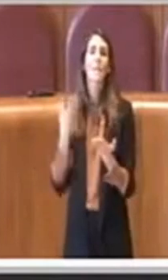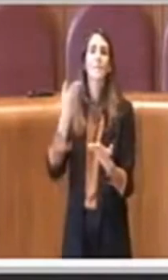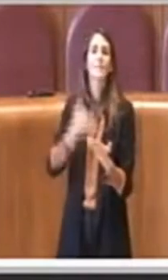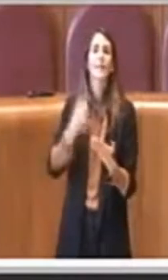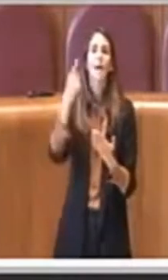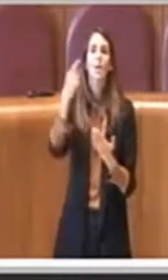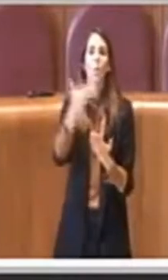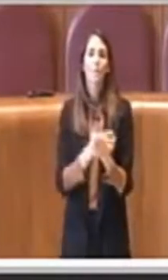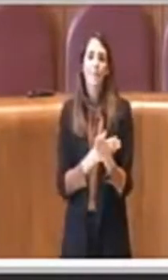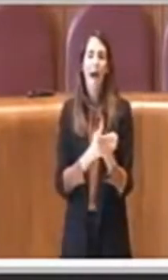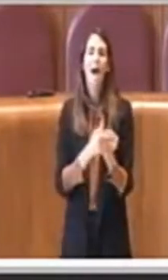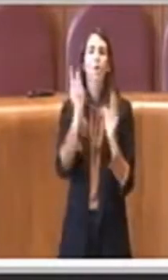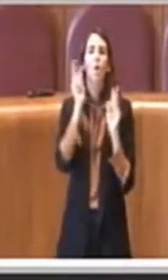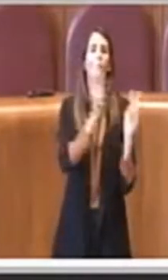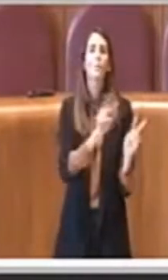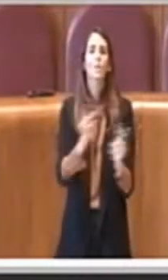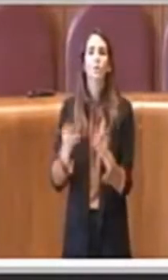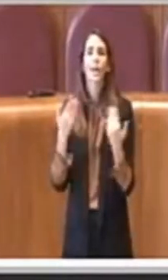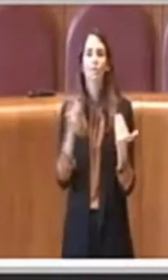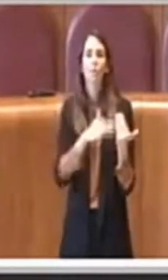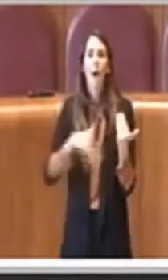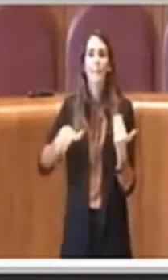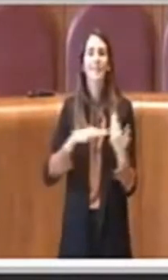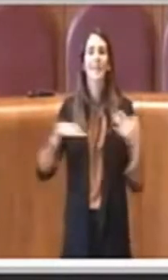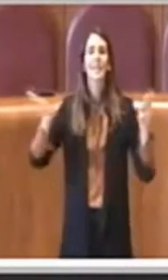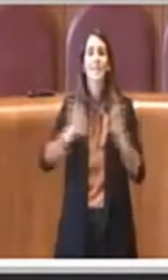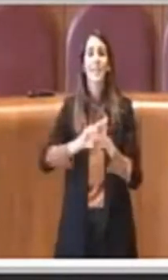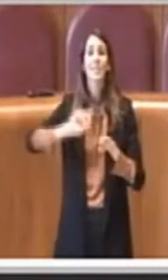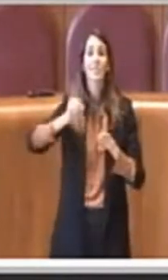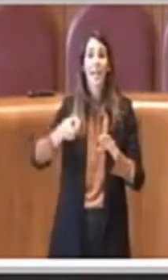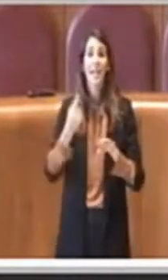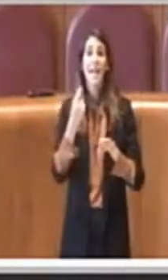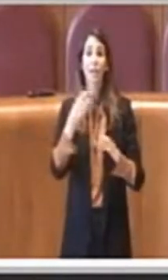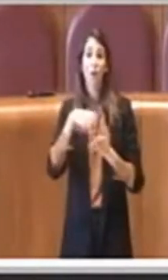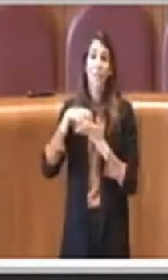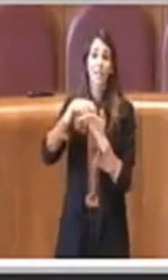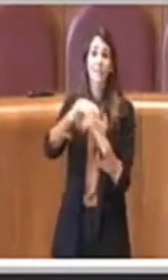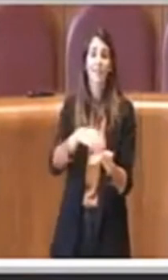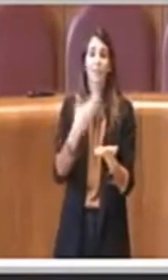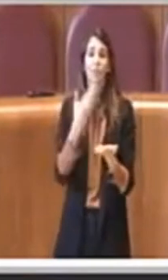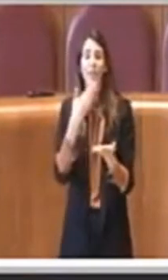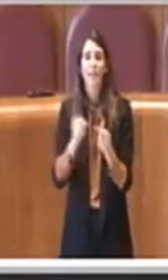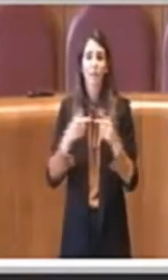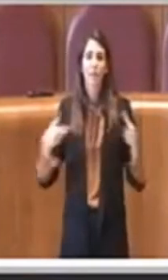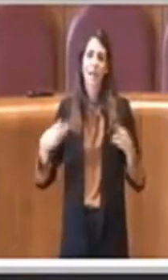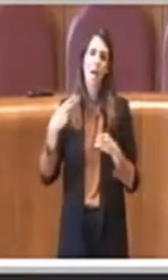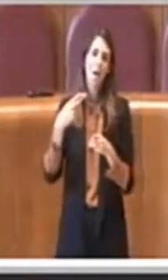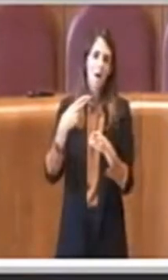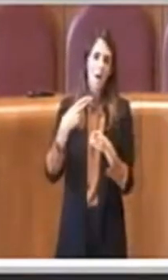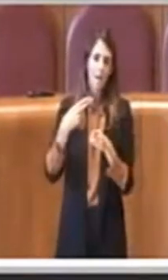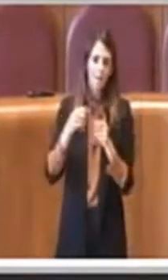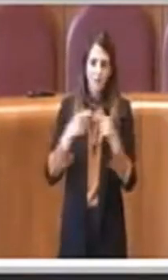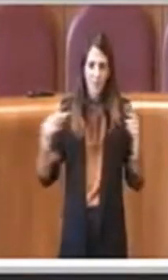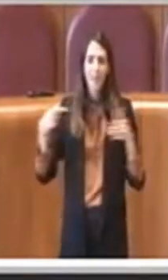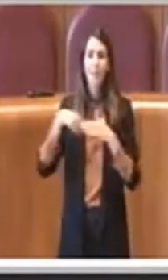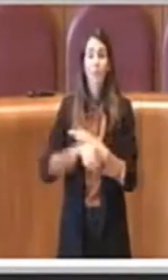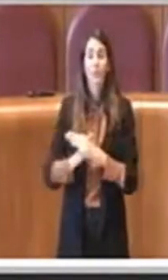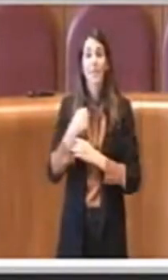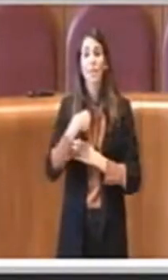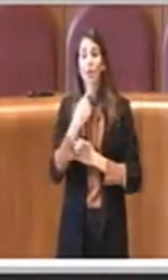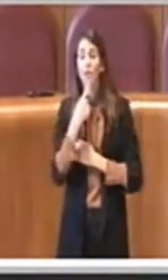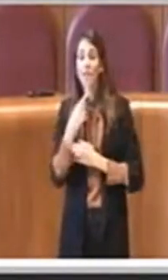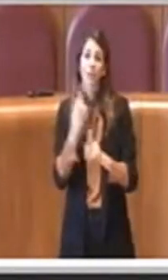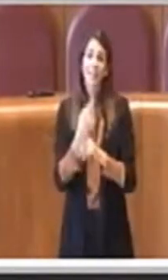del monitoraggio ambientale della Valle Galeria, investendo dei soldi tramite Città Metropolitana. Su questo chiaramente devo ringraziare la